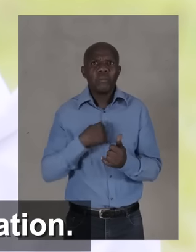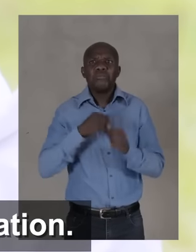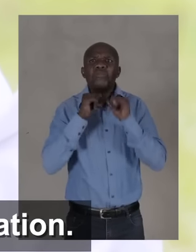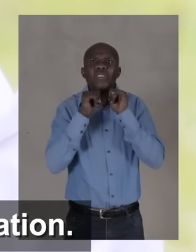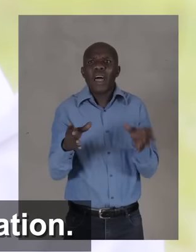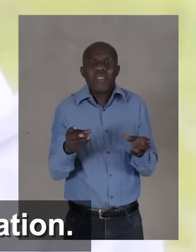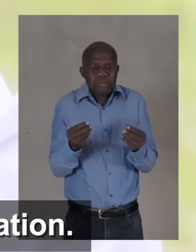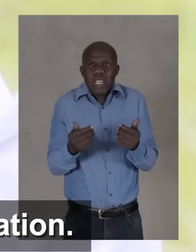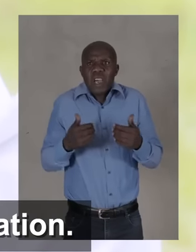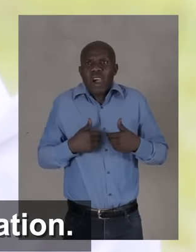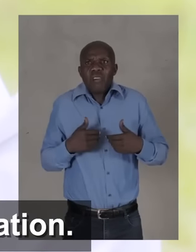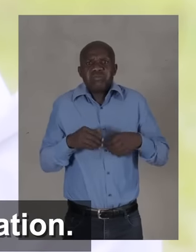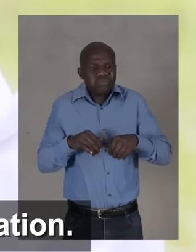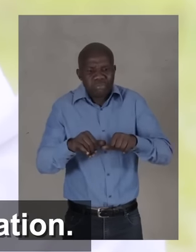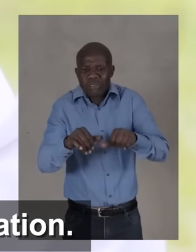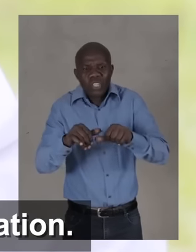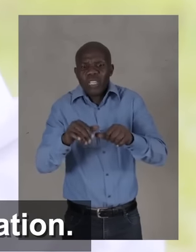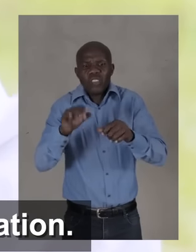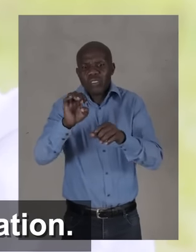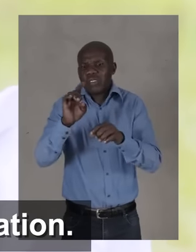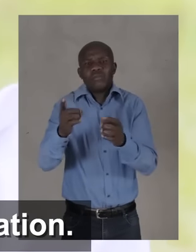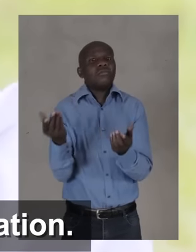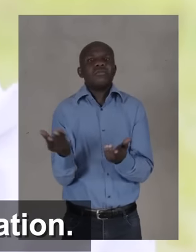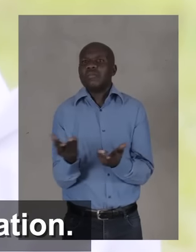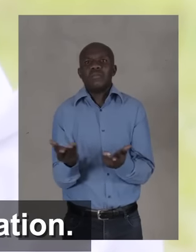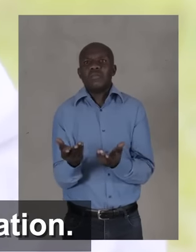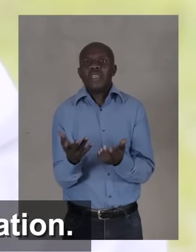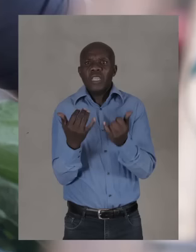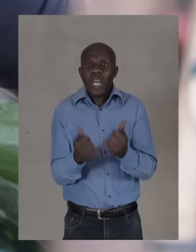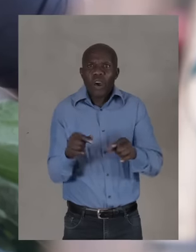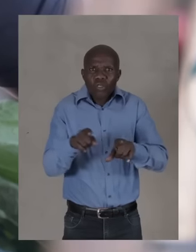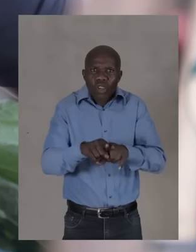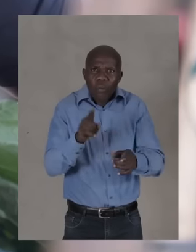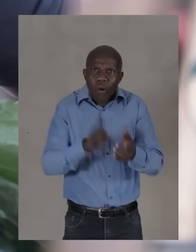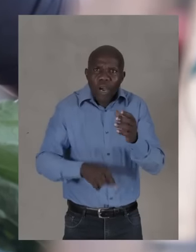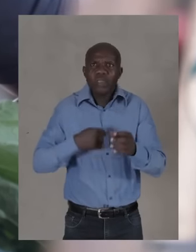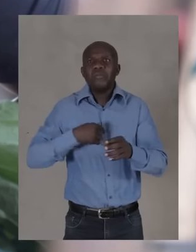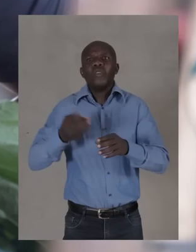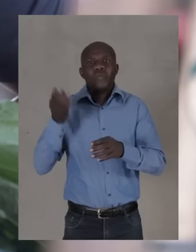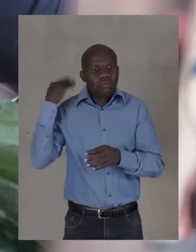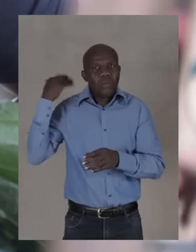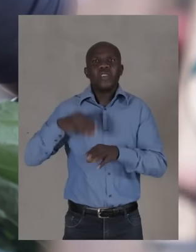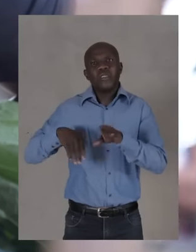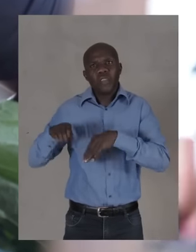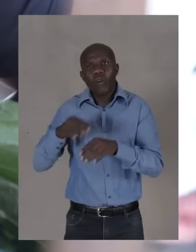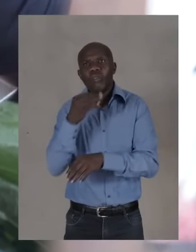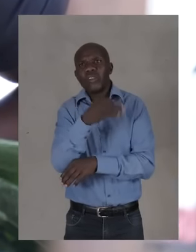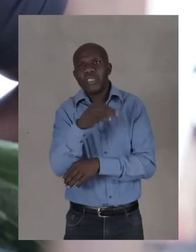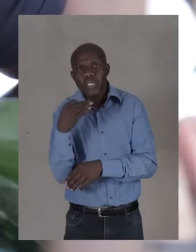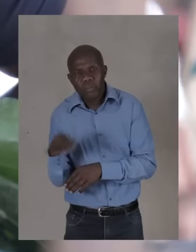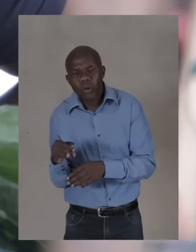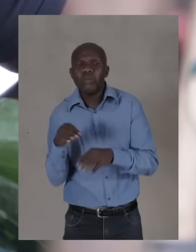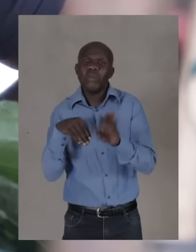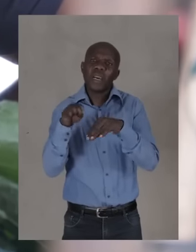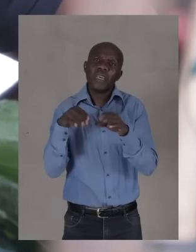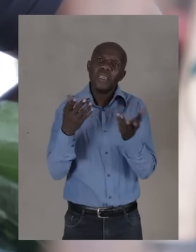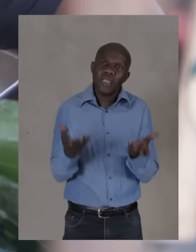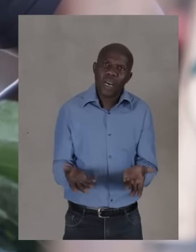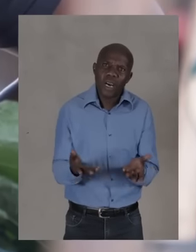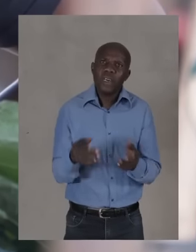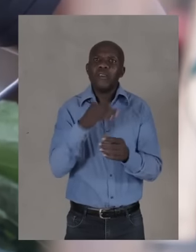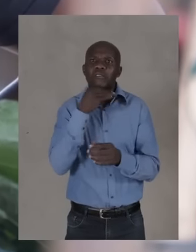ndakakheddepo wanyina mala kuti ndinkeni simanene kwa kuchikolo kumpera ndakalipo munthu uwaya